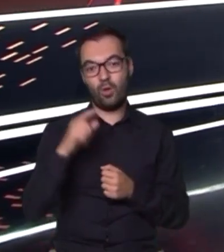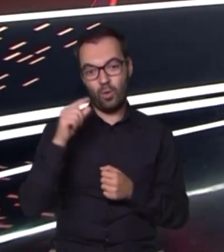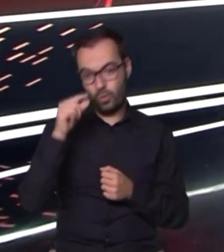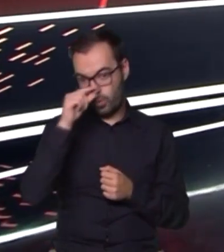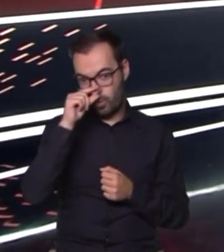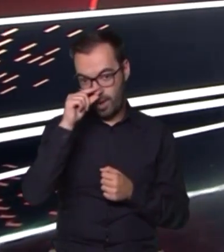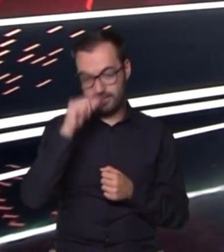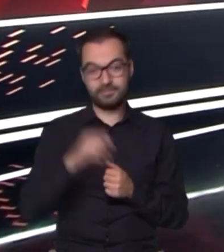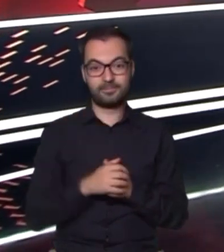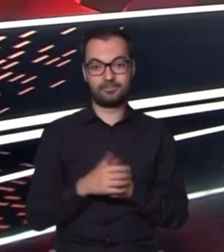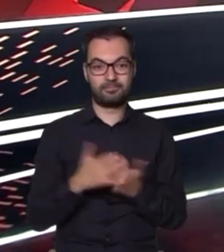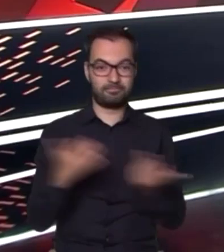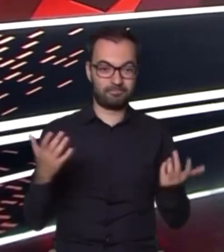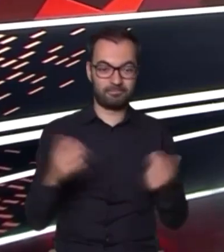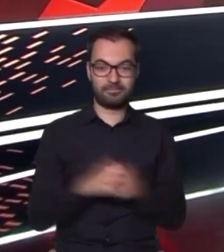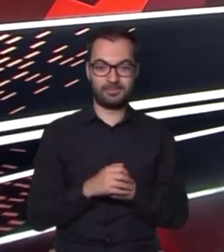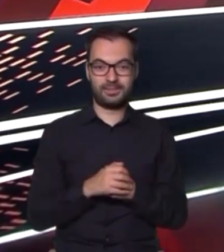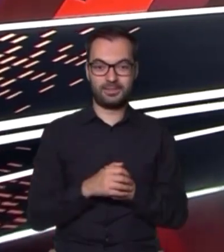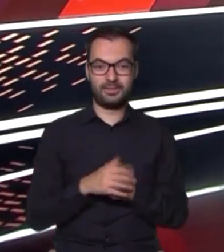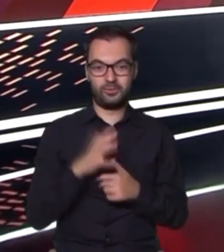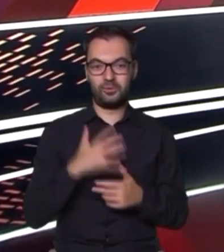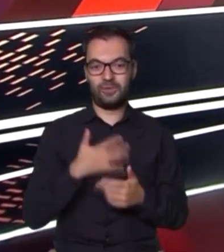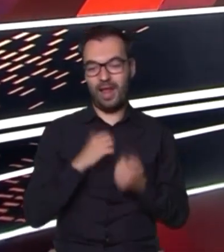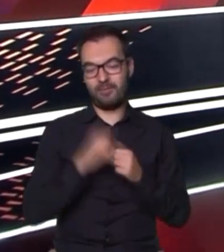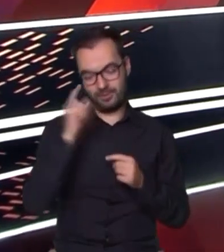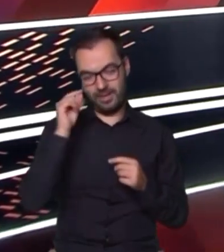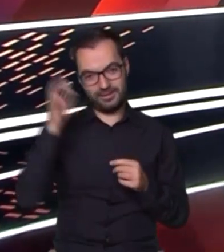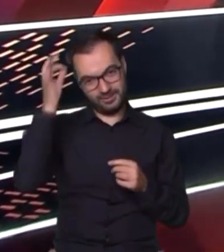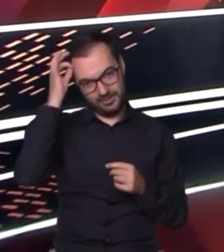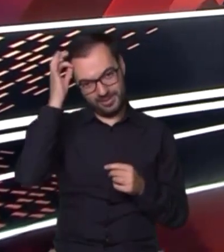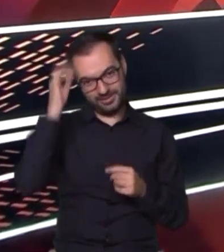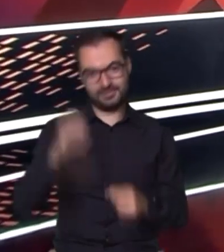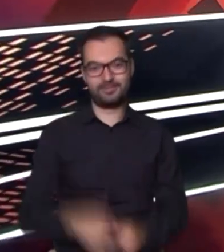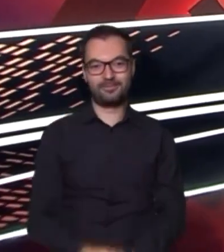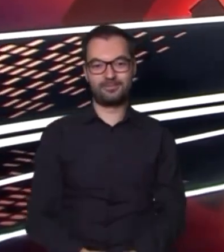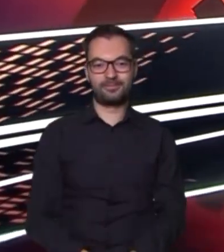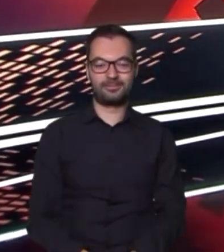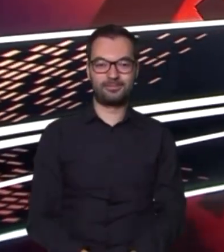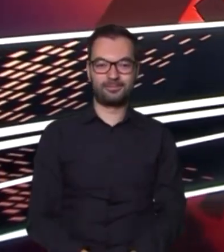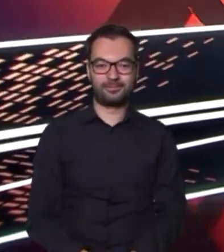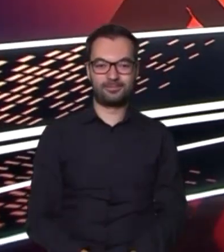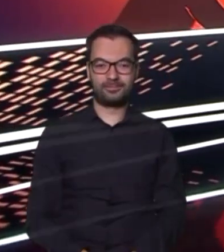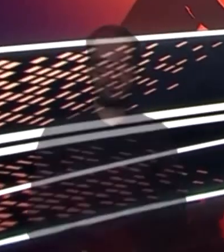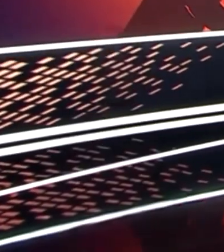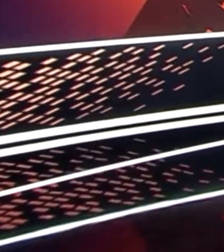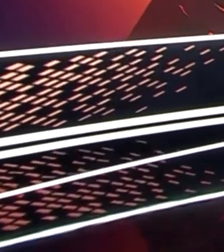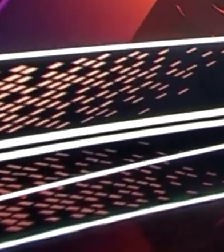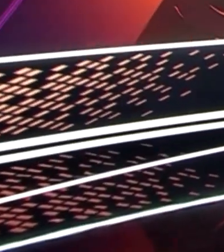Mocnych wrażeń po prostu życzymy, albo idźcie spać i do zobaczenia jutro. Wszystkiego dobrego.